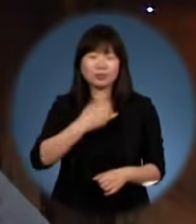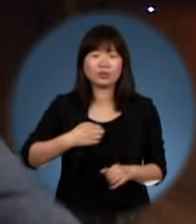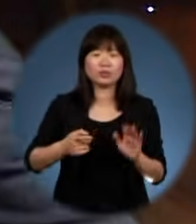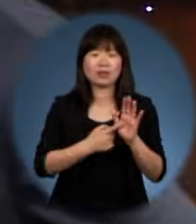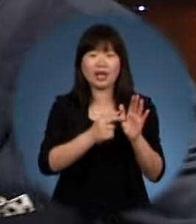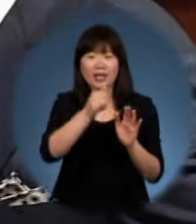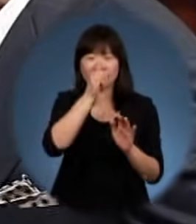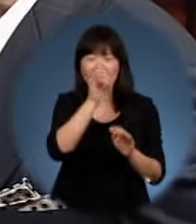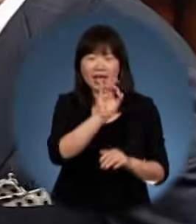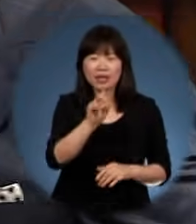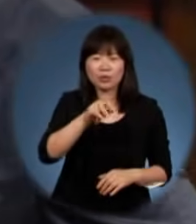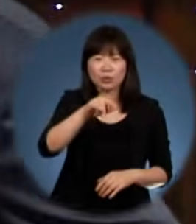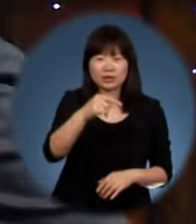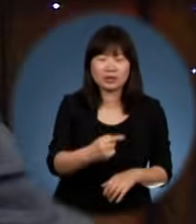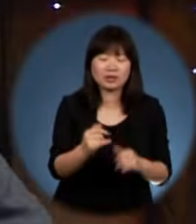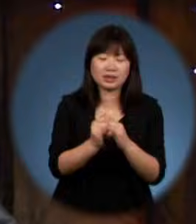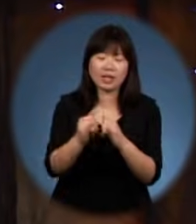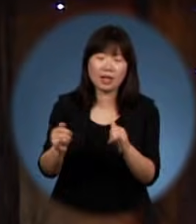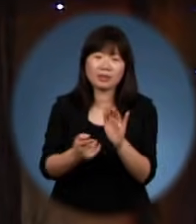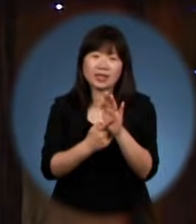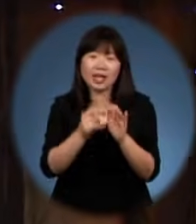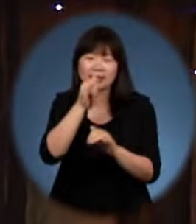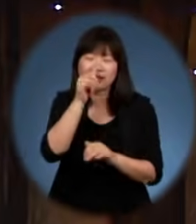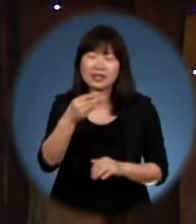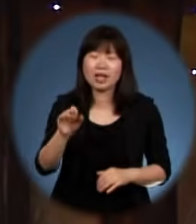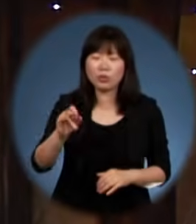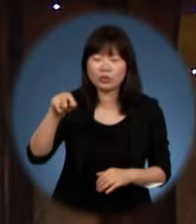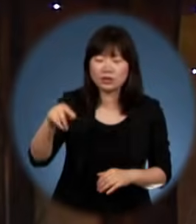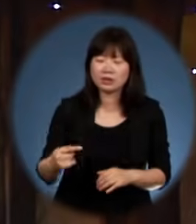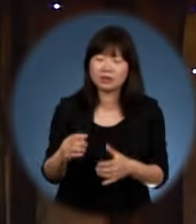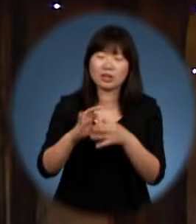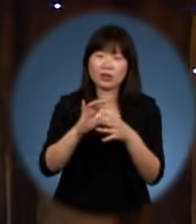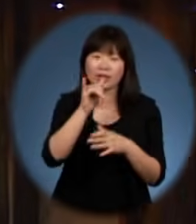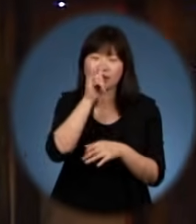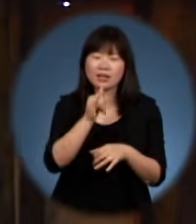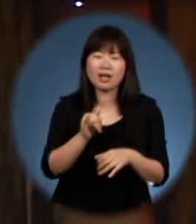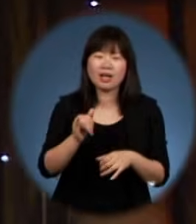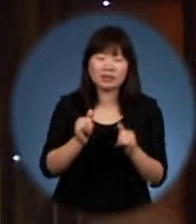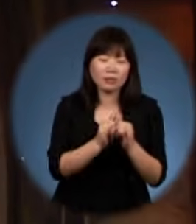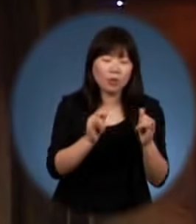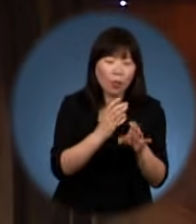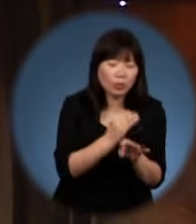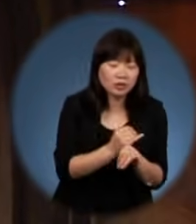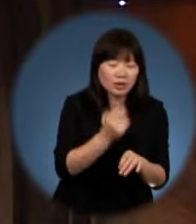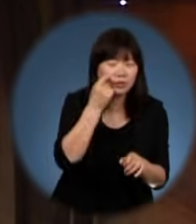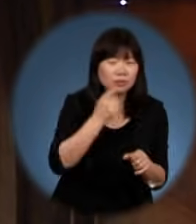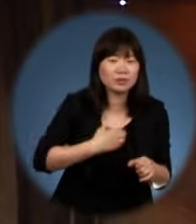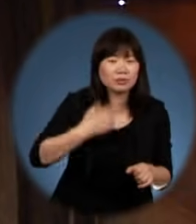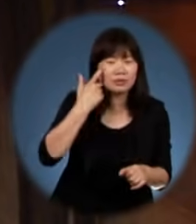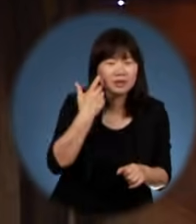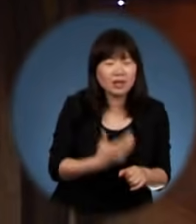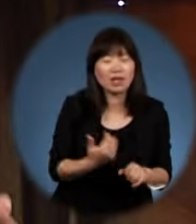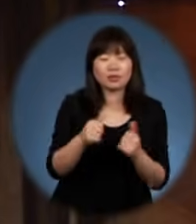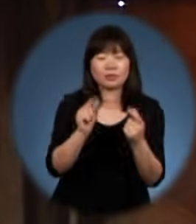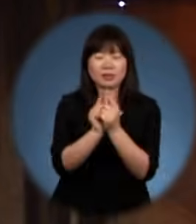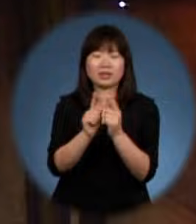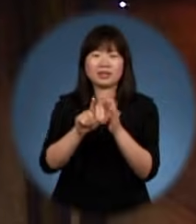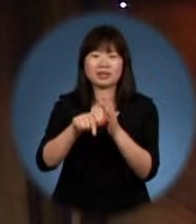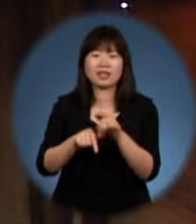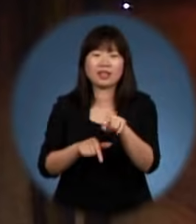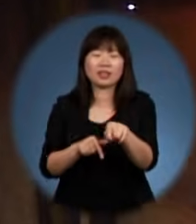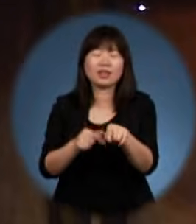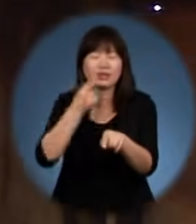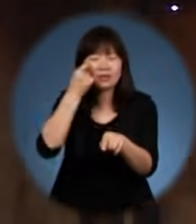코스와 사람을 2탄 라오스와 연결된 것입니다 사람들이 언제 슬플 까요 죽음을 맞이했을 때 그것은